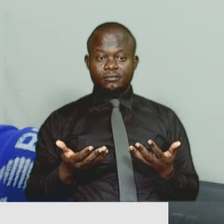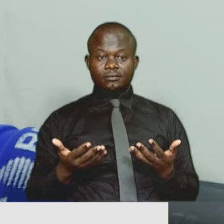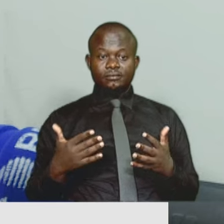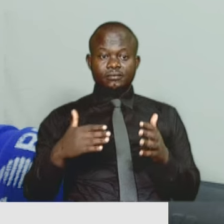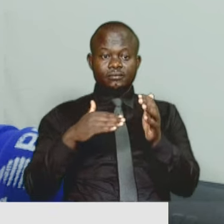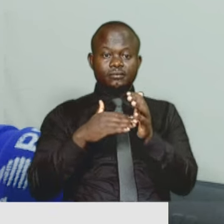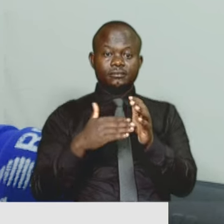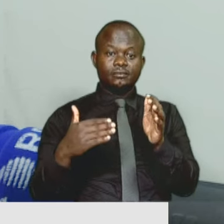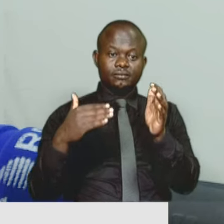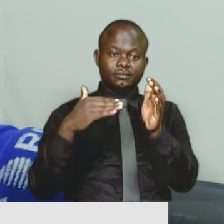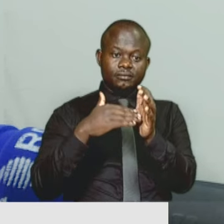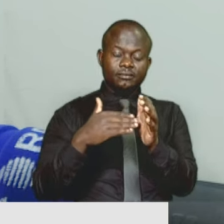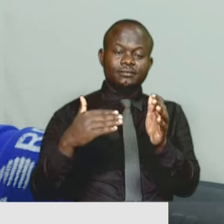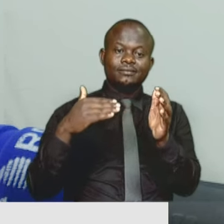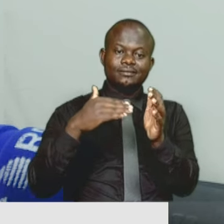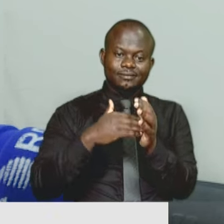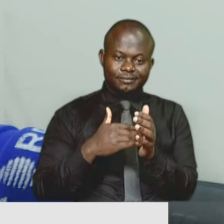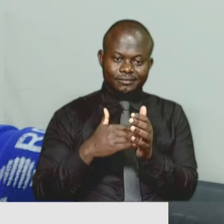nanone